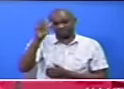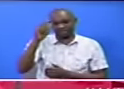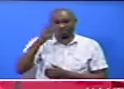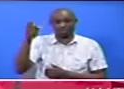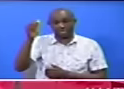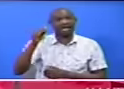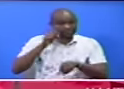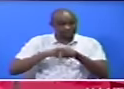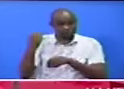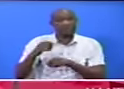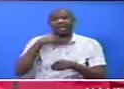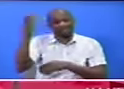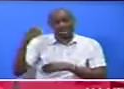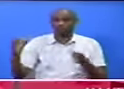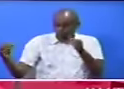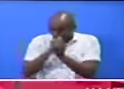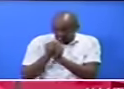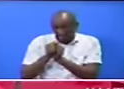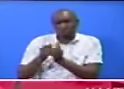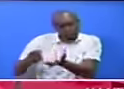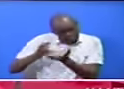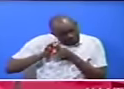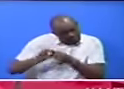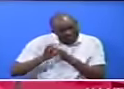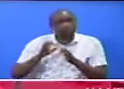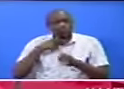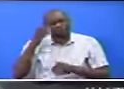watoto waliuliwa, ili tujue ni nini aswa.